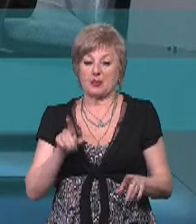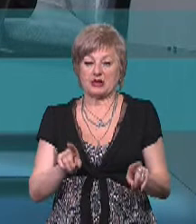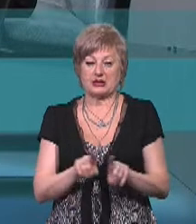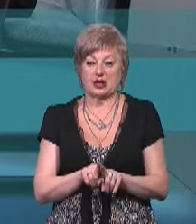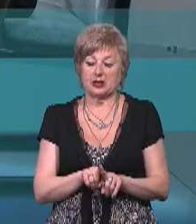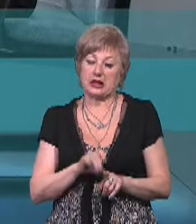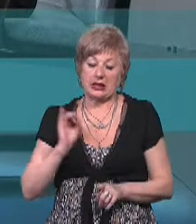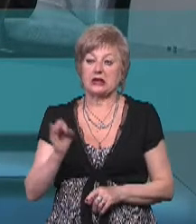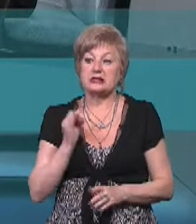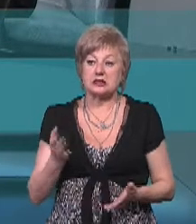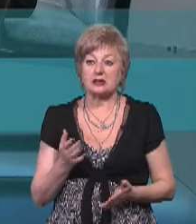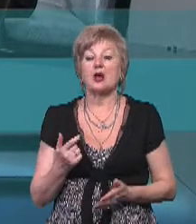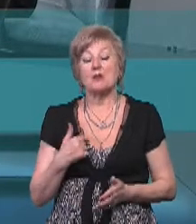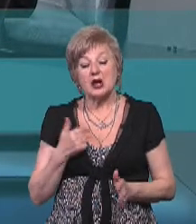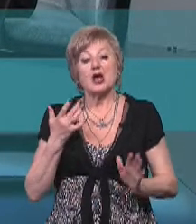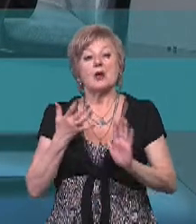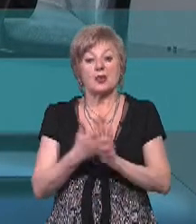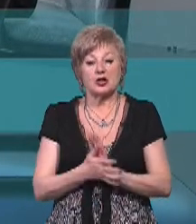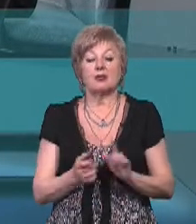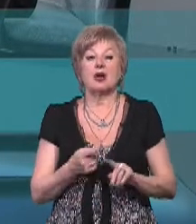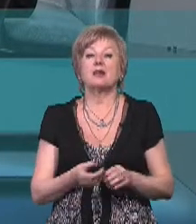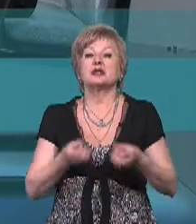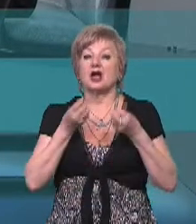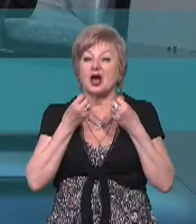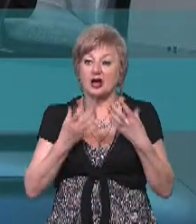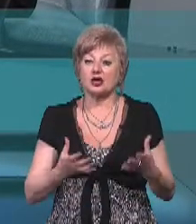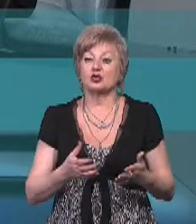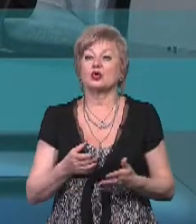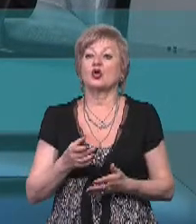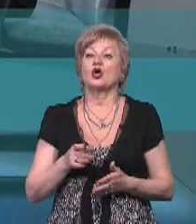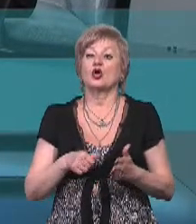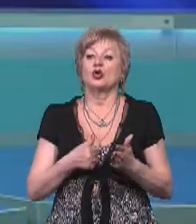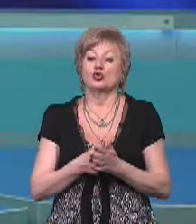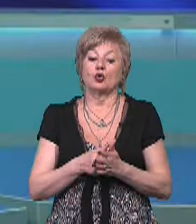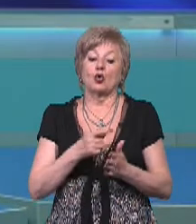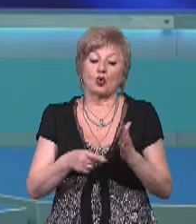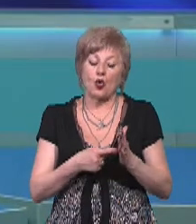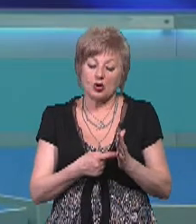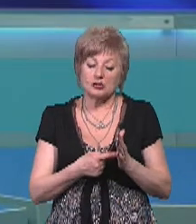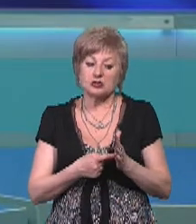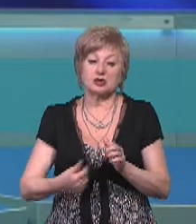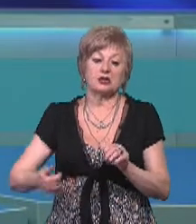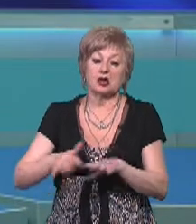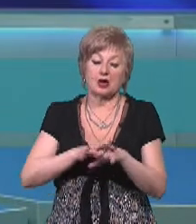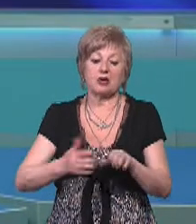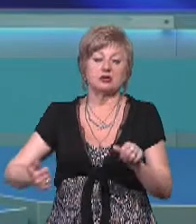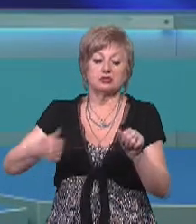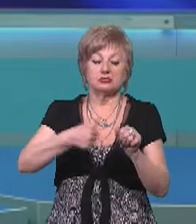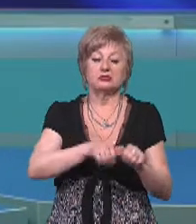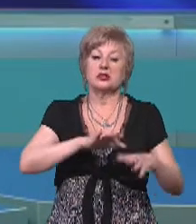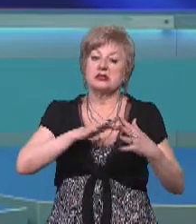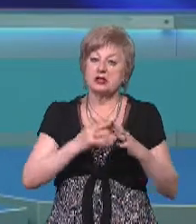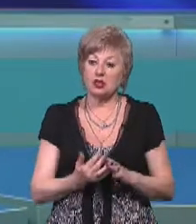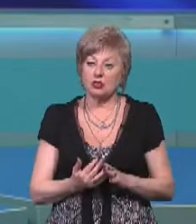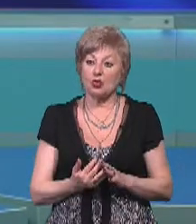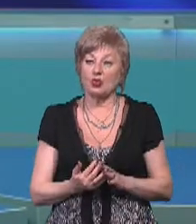таких ініціатив, хоча ми розуміємо, що це гарно, коли до міської громади приєднуються суміжні сільські або селищні